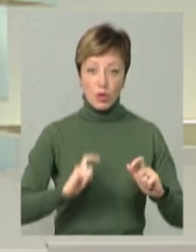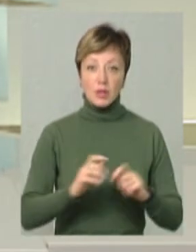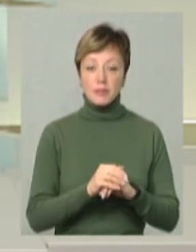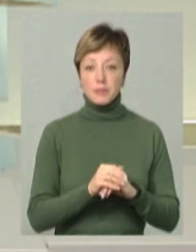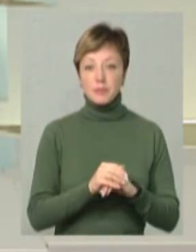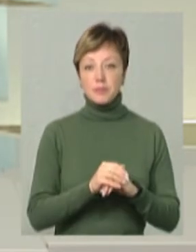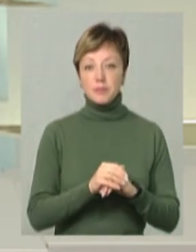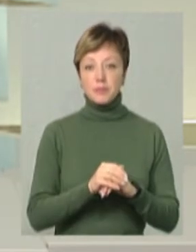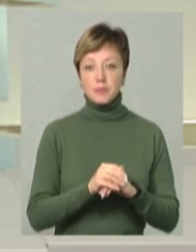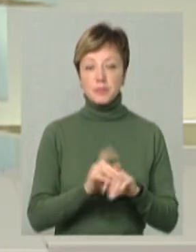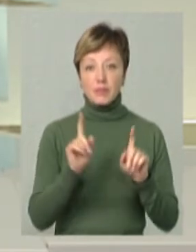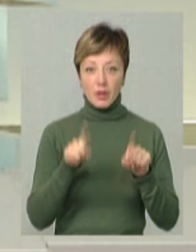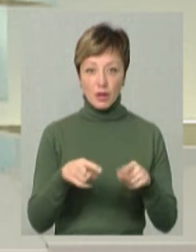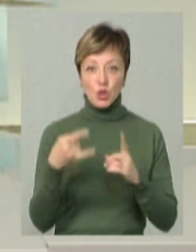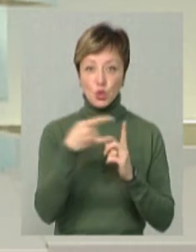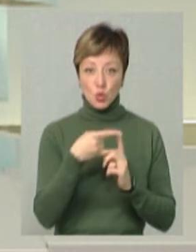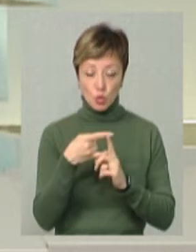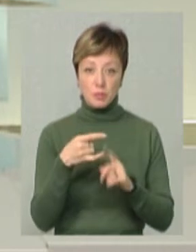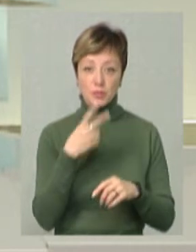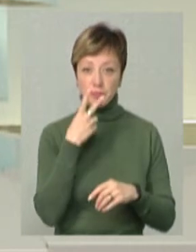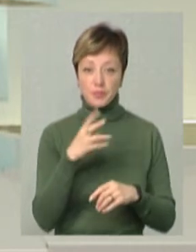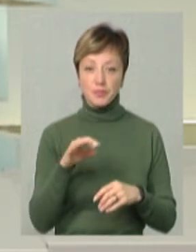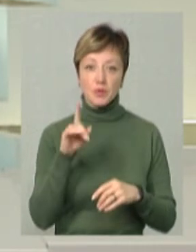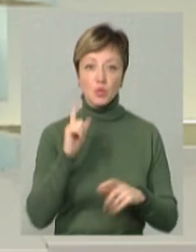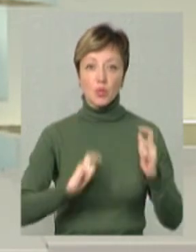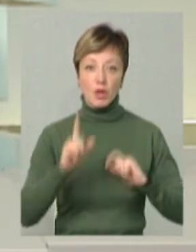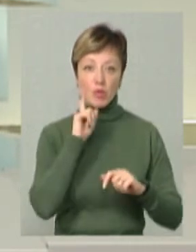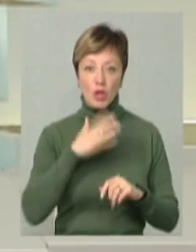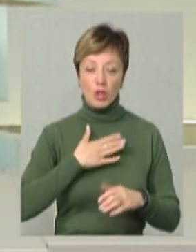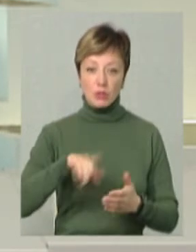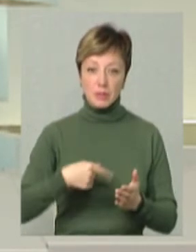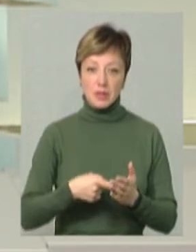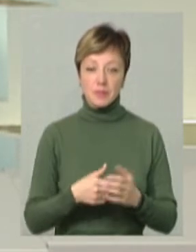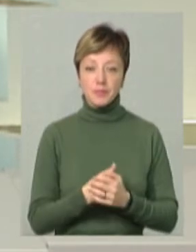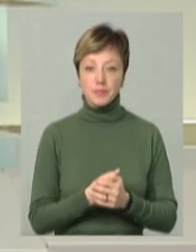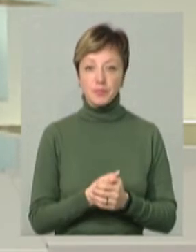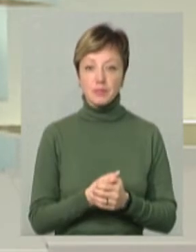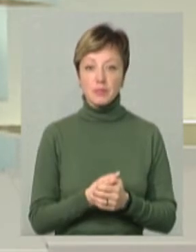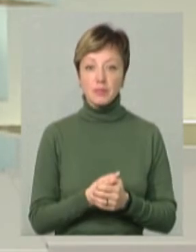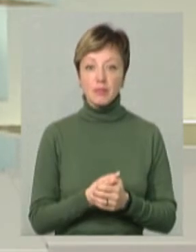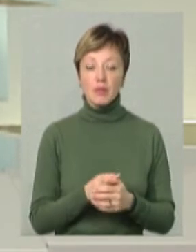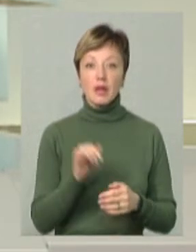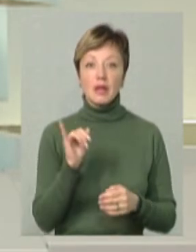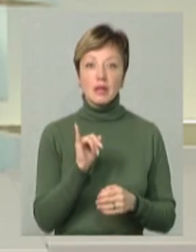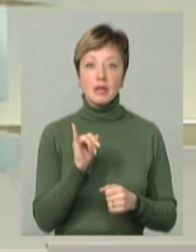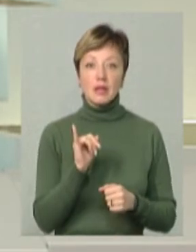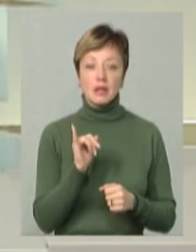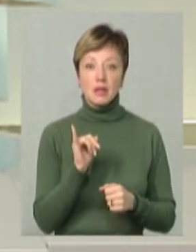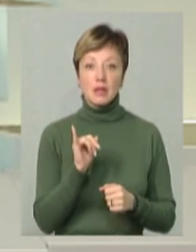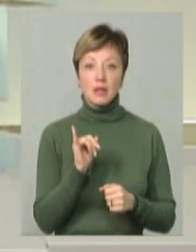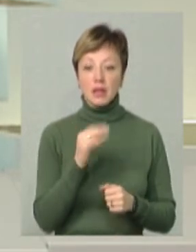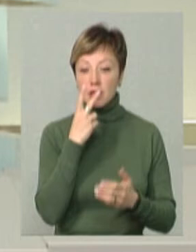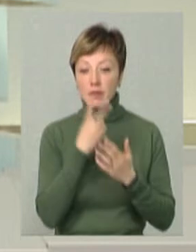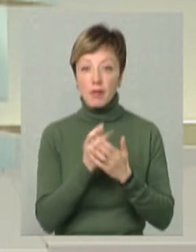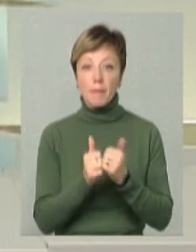Вона проходила також на платформі Zoom. Це була студентська молодь нашого міста, наших вузів. І, власне,